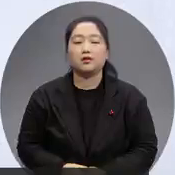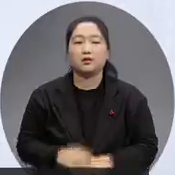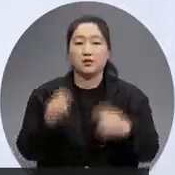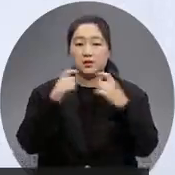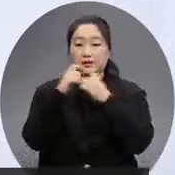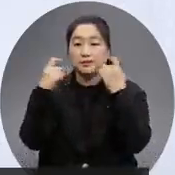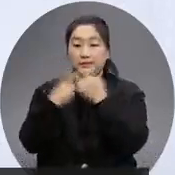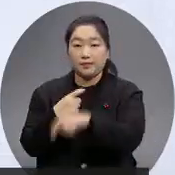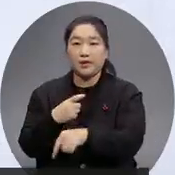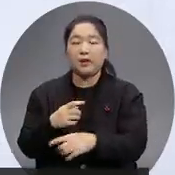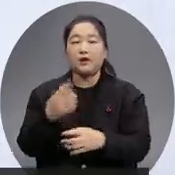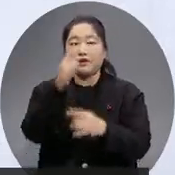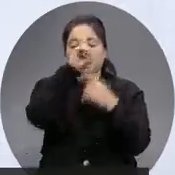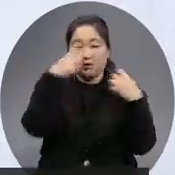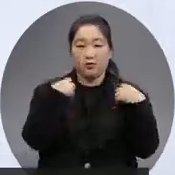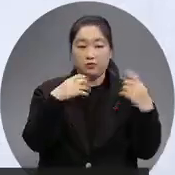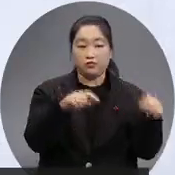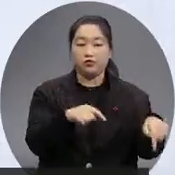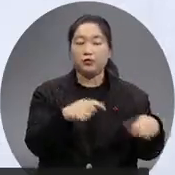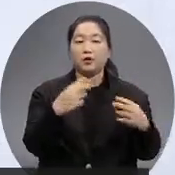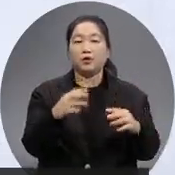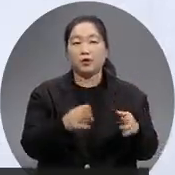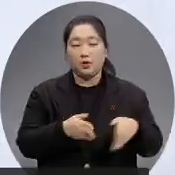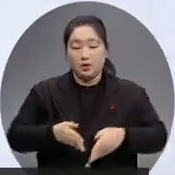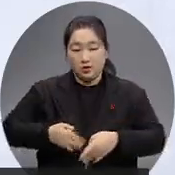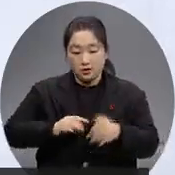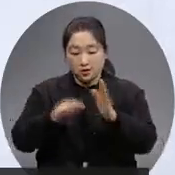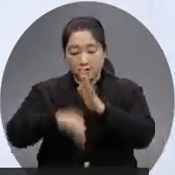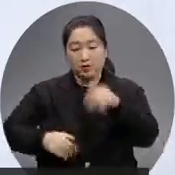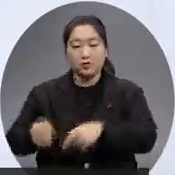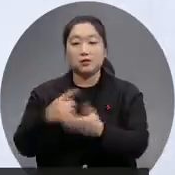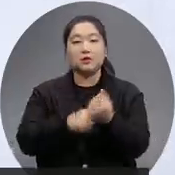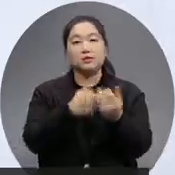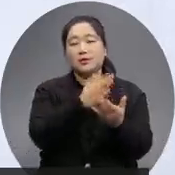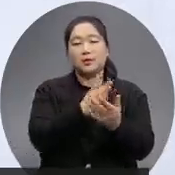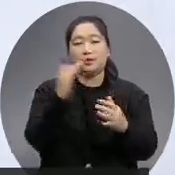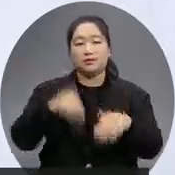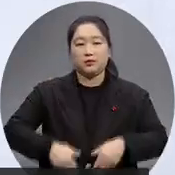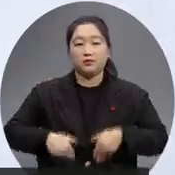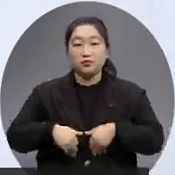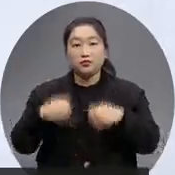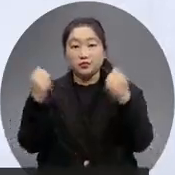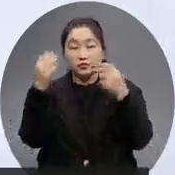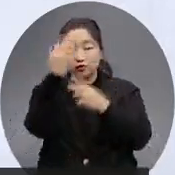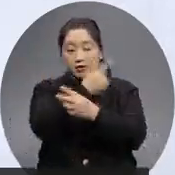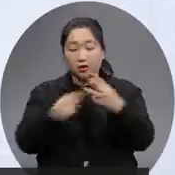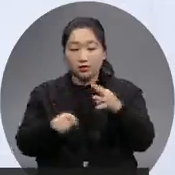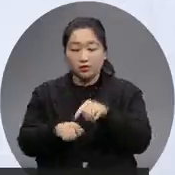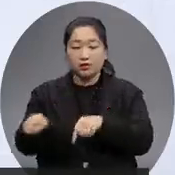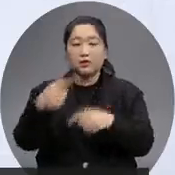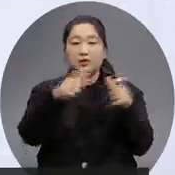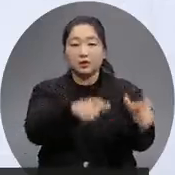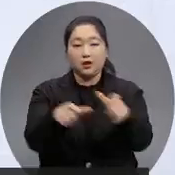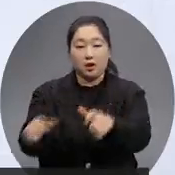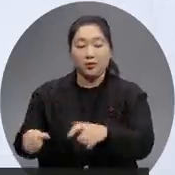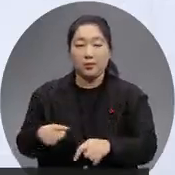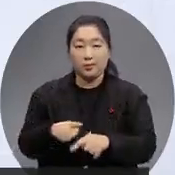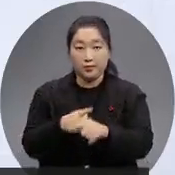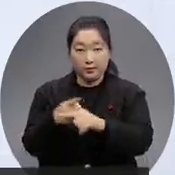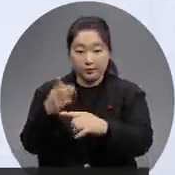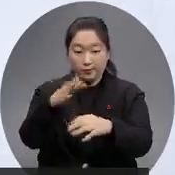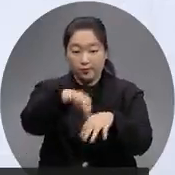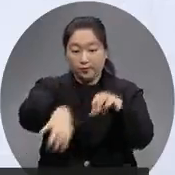민자 노선은 정부안에 비해 서쪽으로 길을 내 증평 대신 북청주를 거치고 지역별 나들목 위치